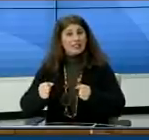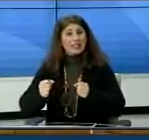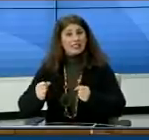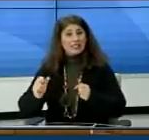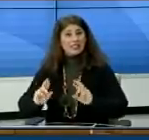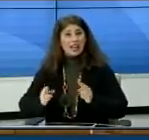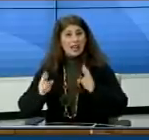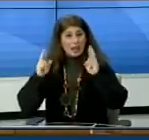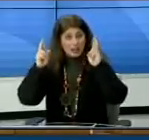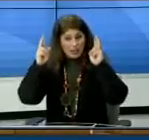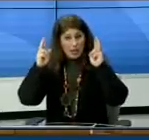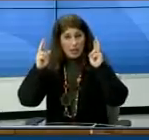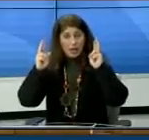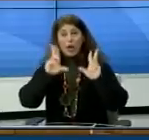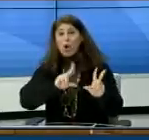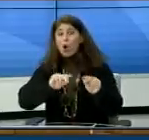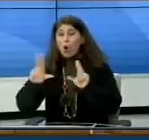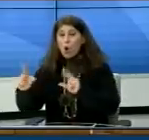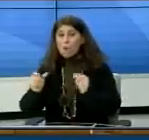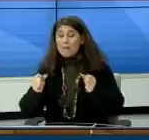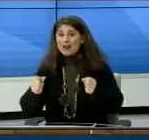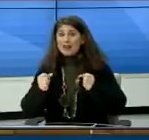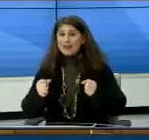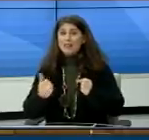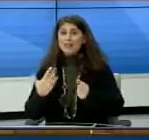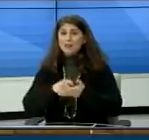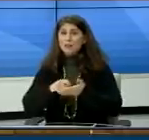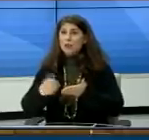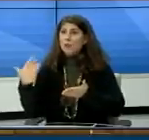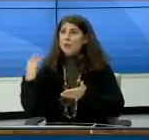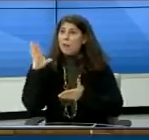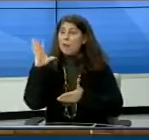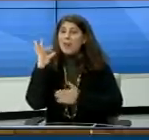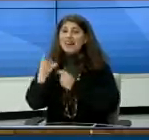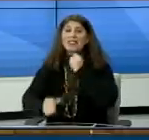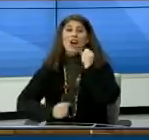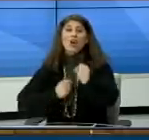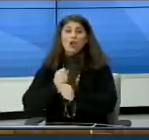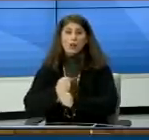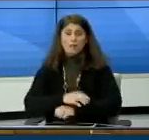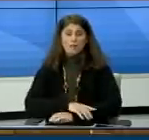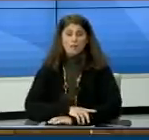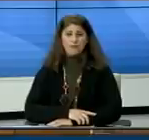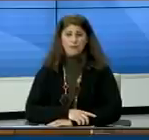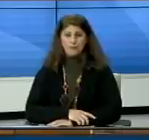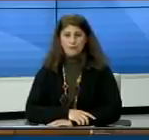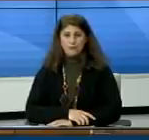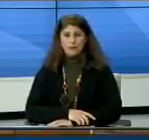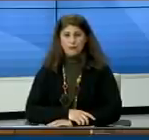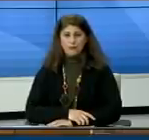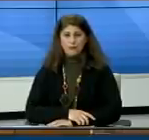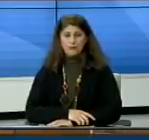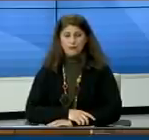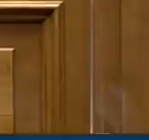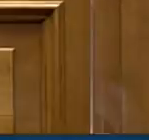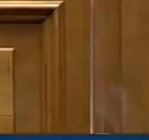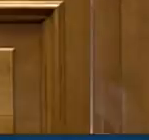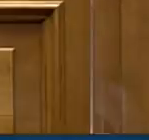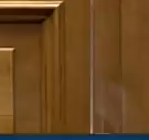ενέργειας. Όμοιά της σημειώθηκε πριν από μισό αιώνα. Στα ακραία καιρικά